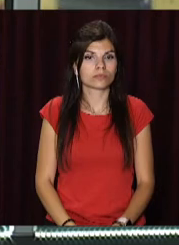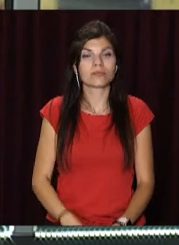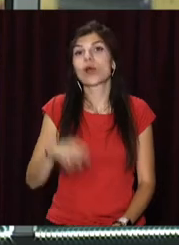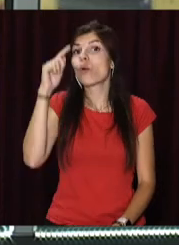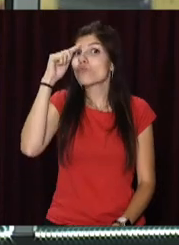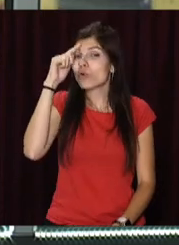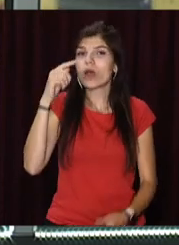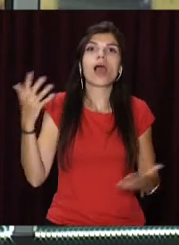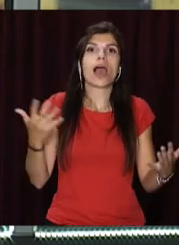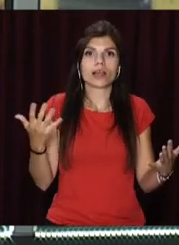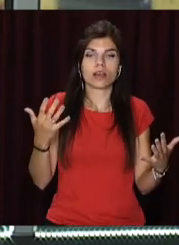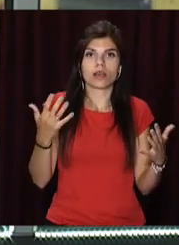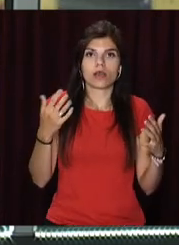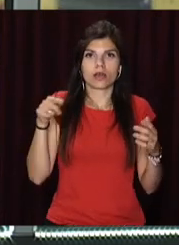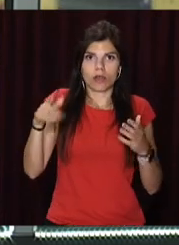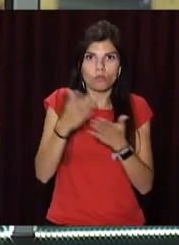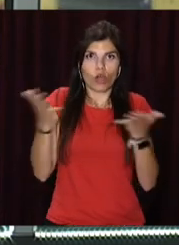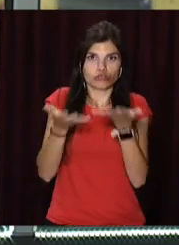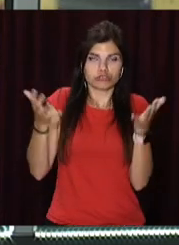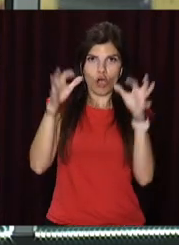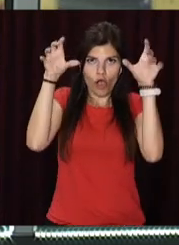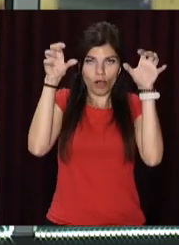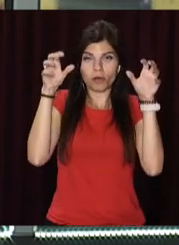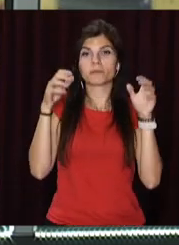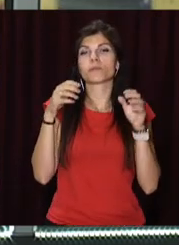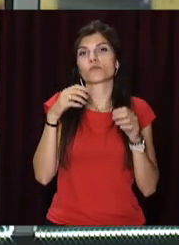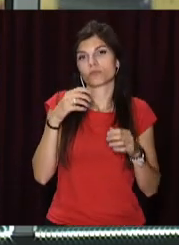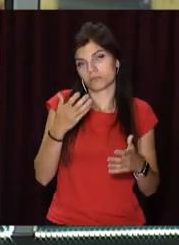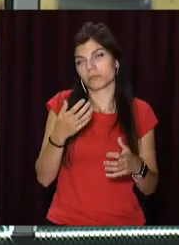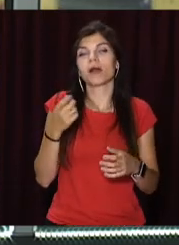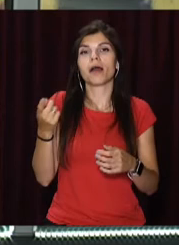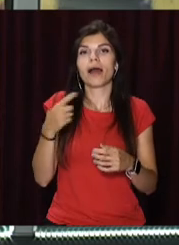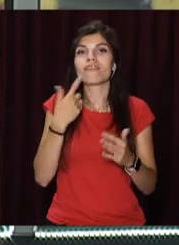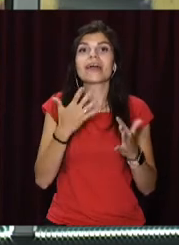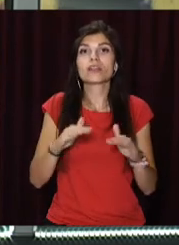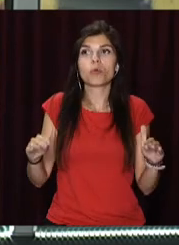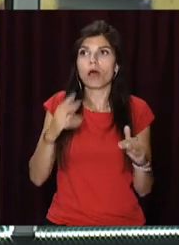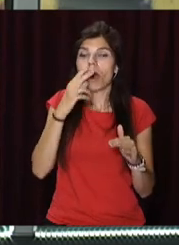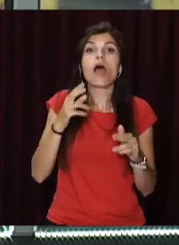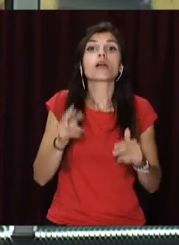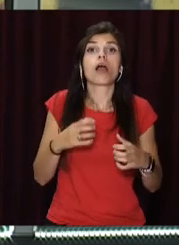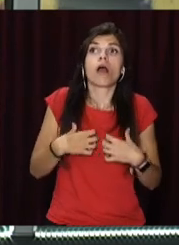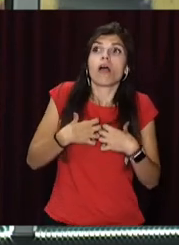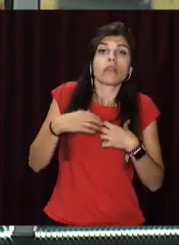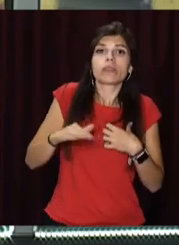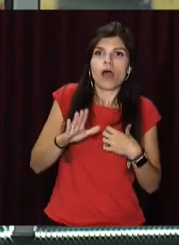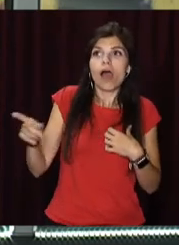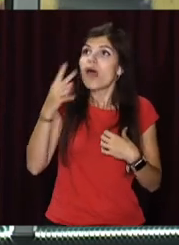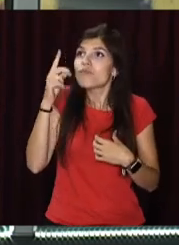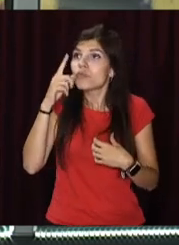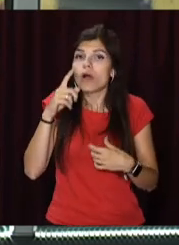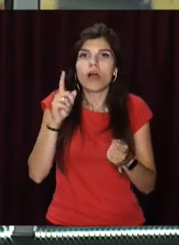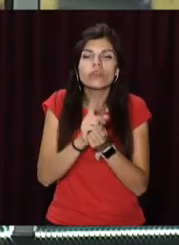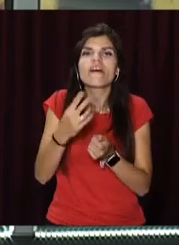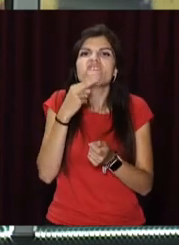Мультик, який приборкує чудовиськ. У Дніпрі створили анімаційний фільм, який допоможе дітям долати страхи. Також він має переключити